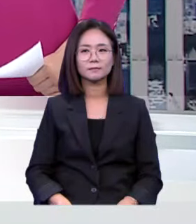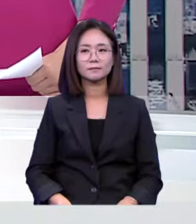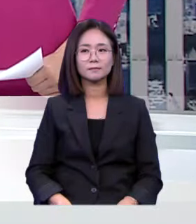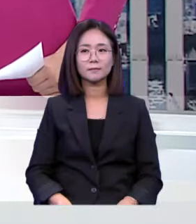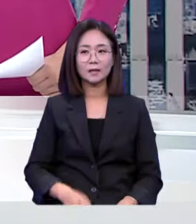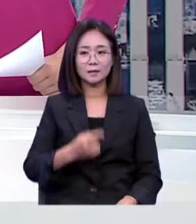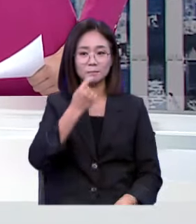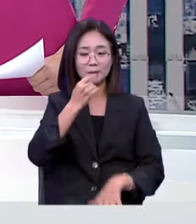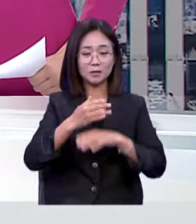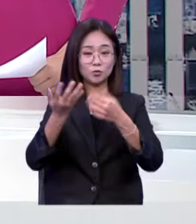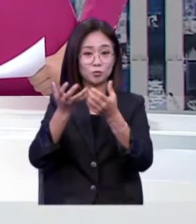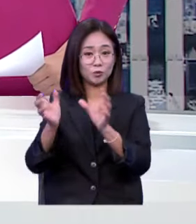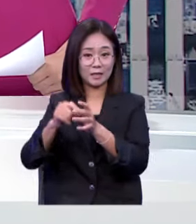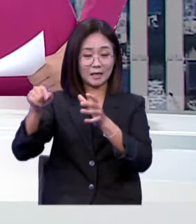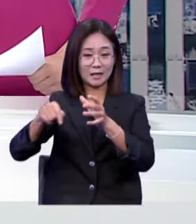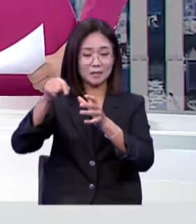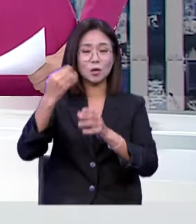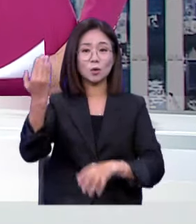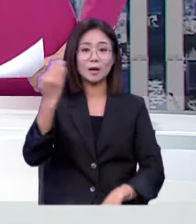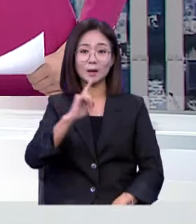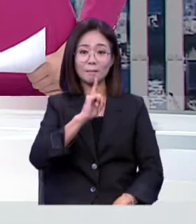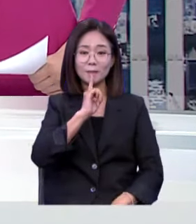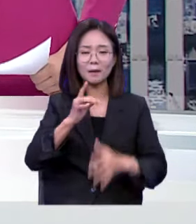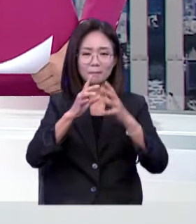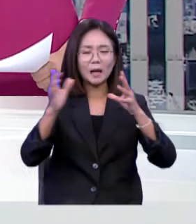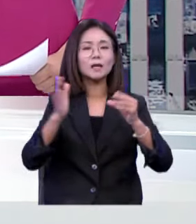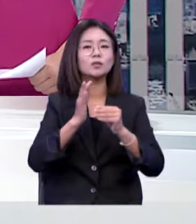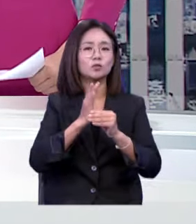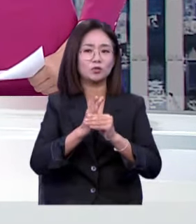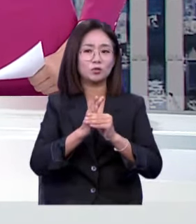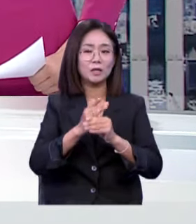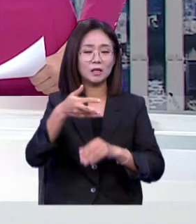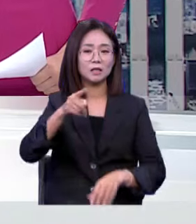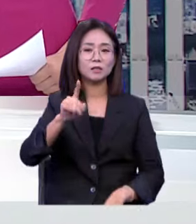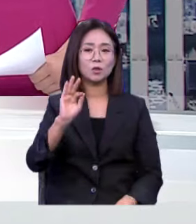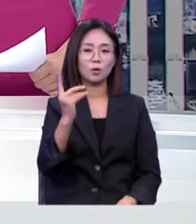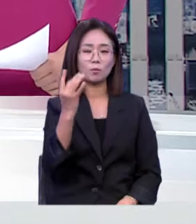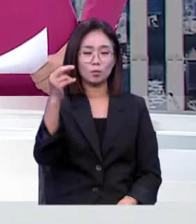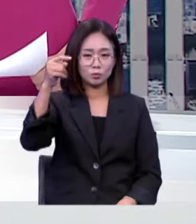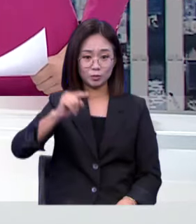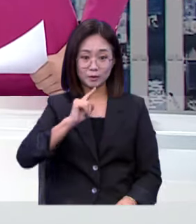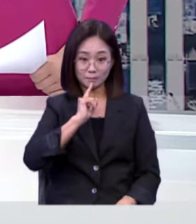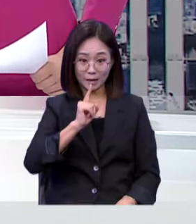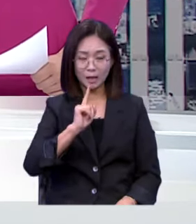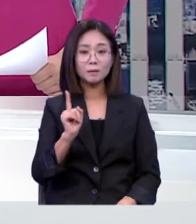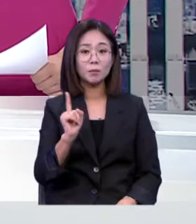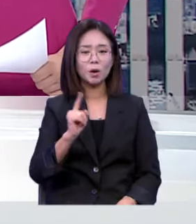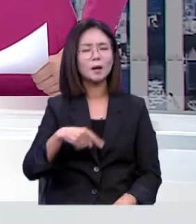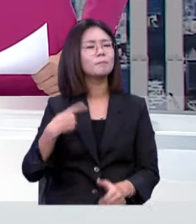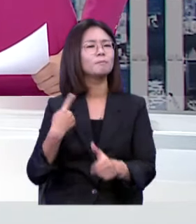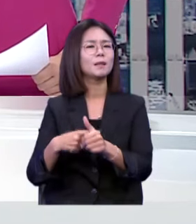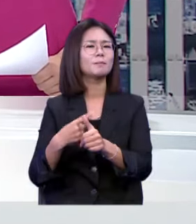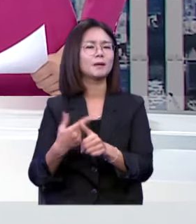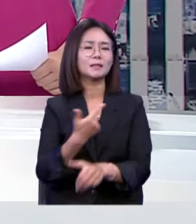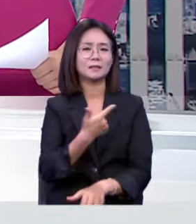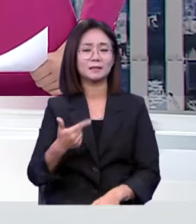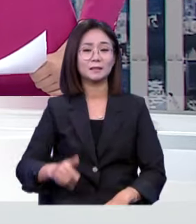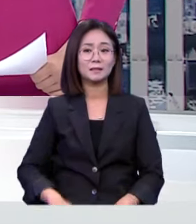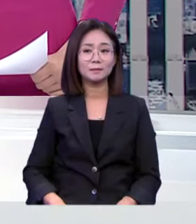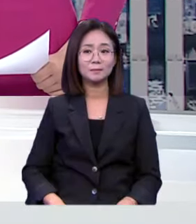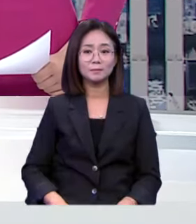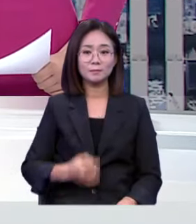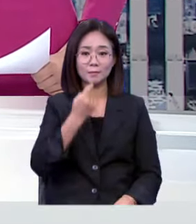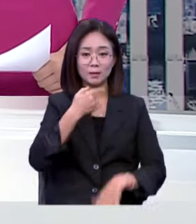한편 더불어 민주당에서도 과거 발언이 논란입니다 정봉주 후보의 과거 발언이 소환되면서 비판이 일고 있는데요